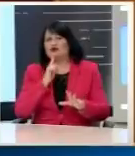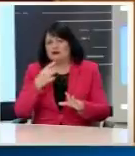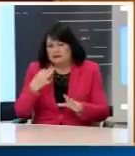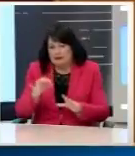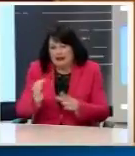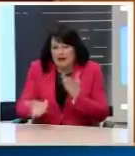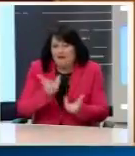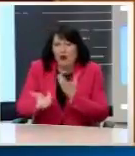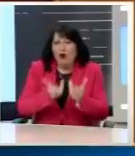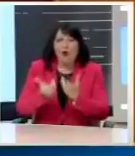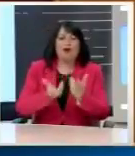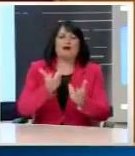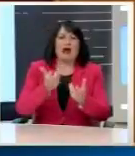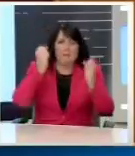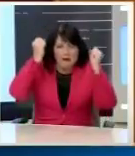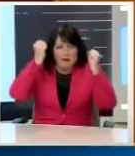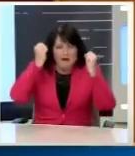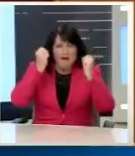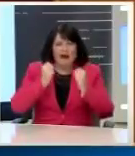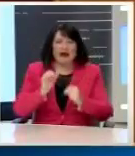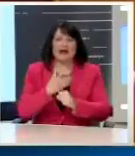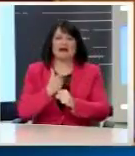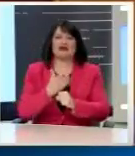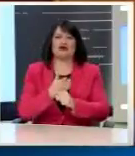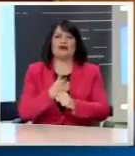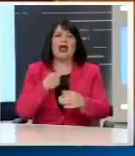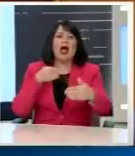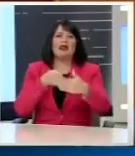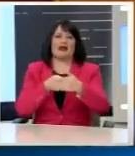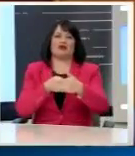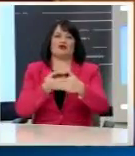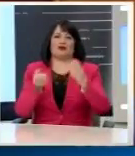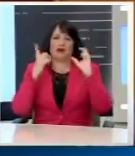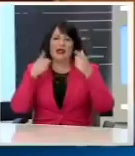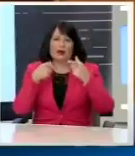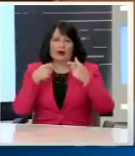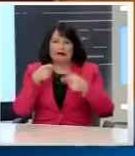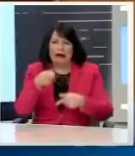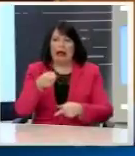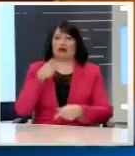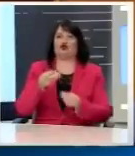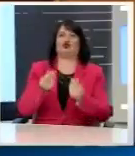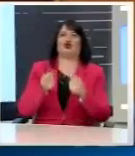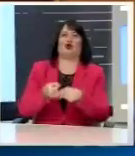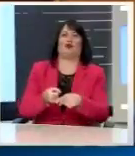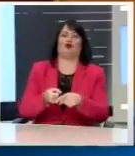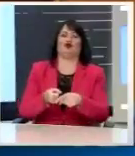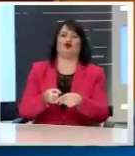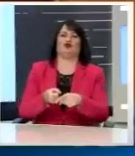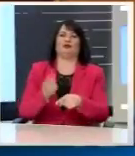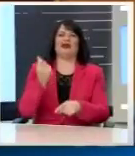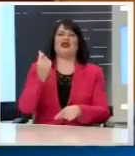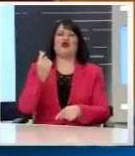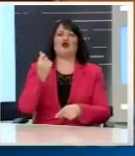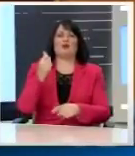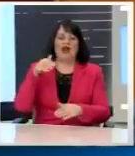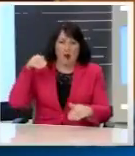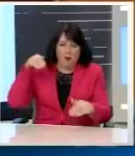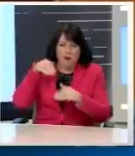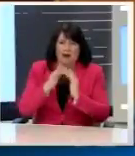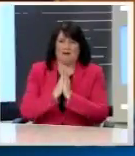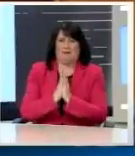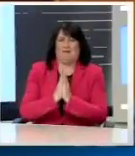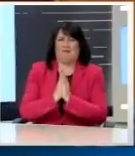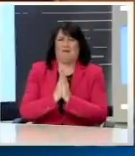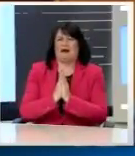όλοι πλέον κατανοούν ότι βρισκόσαστε σε στρατηγικό αδιέξοδο. Αντί να καταρρεύσει η οικονομία που